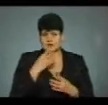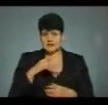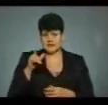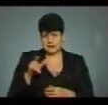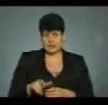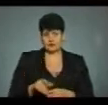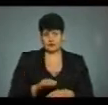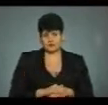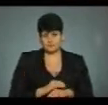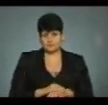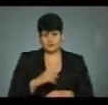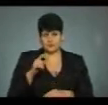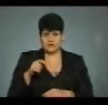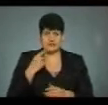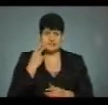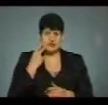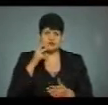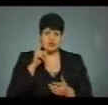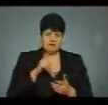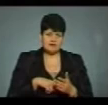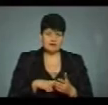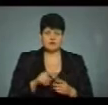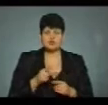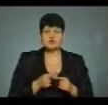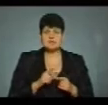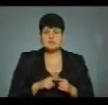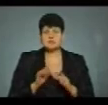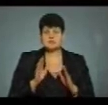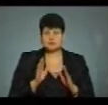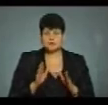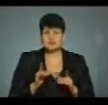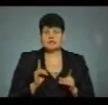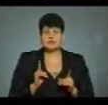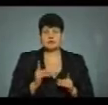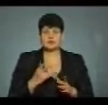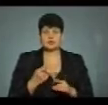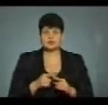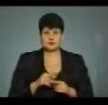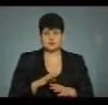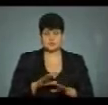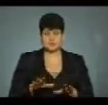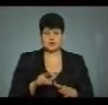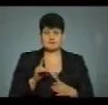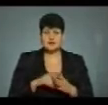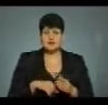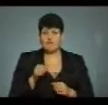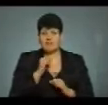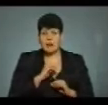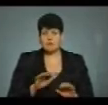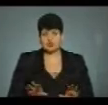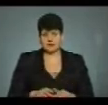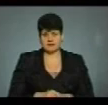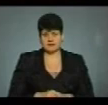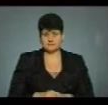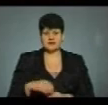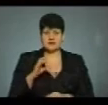Він завжди вірив, що це станеться, навіть якщо цього ніколи не станеться. Вірив в неможливе. Сергій